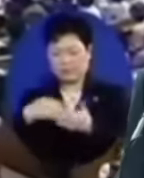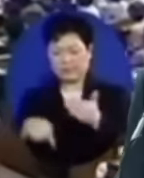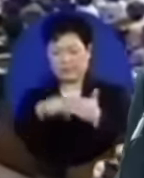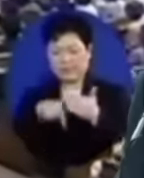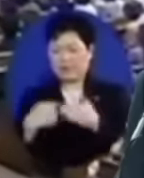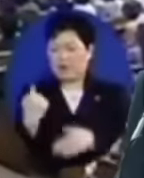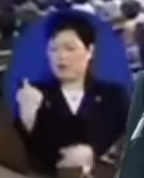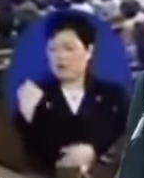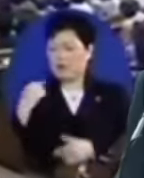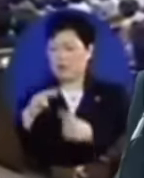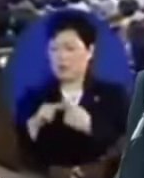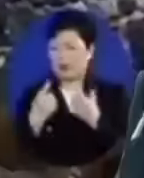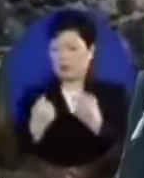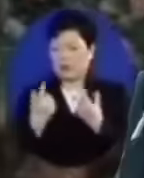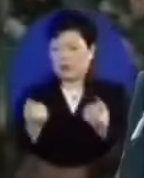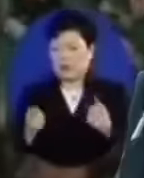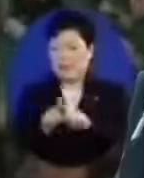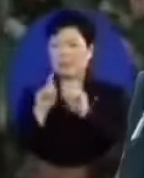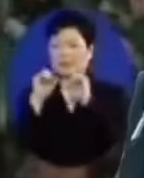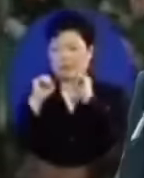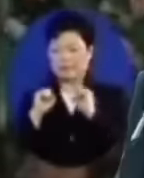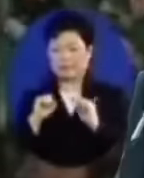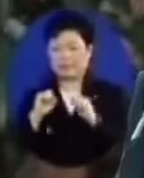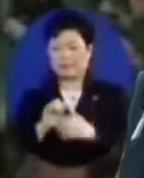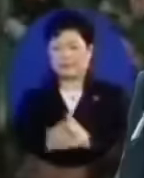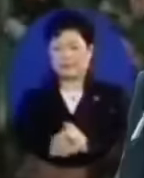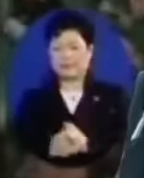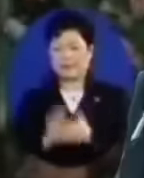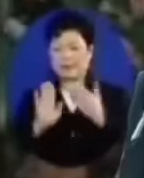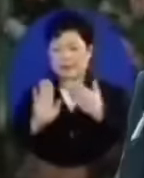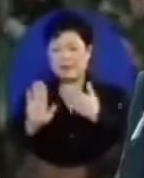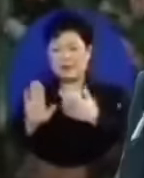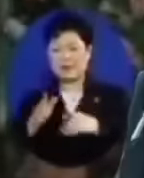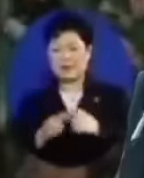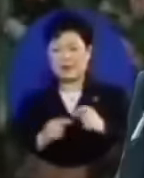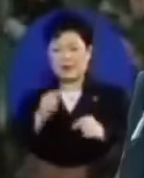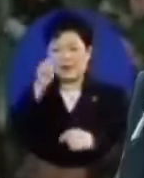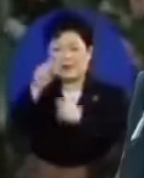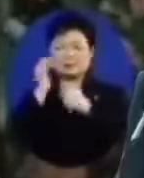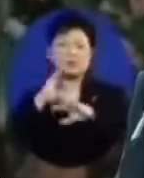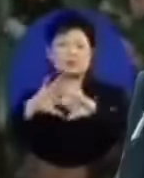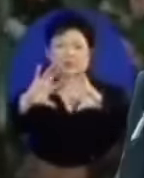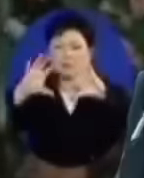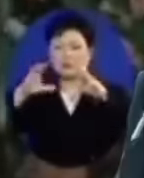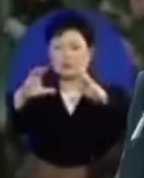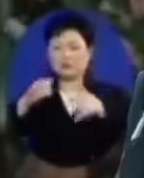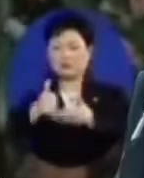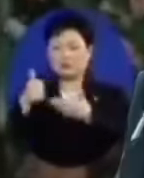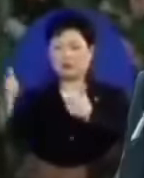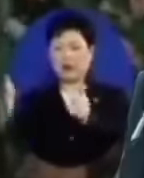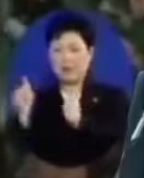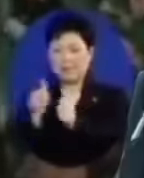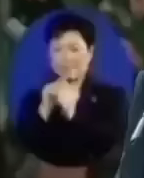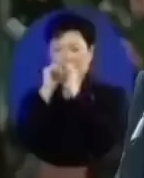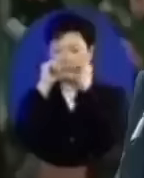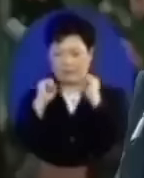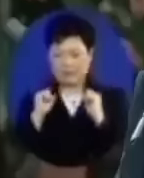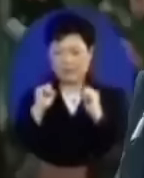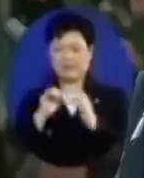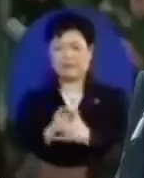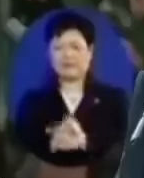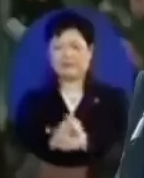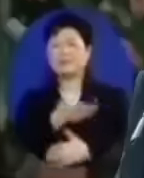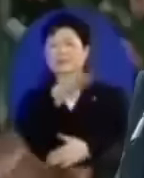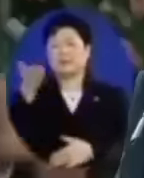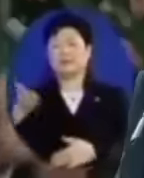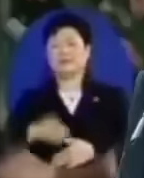어제와 똑같이 오늘도 함께 계시고 미래 영원히 있는 천국에서 순간 영원히 주와 함께 같이 있을 것입니다.